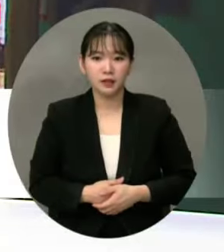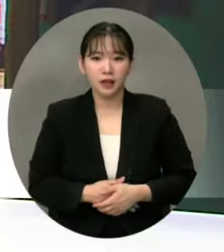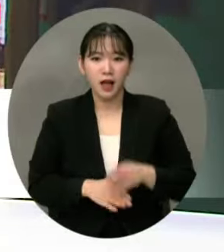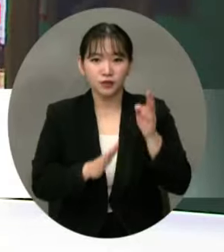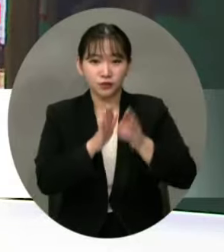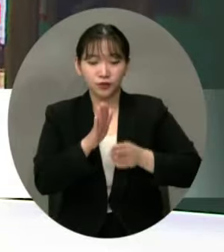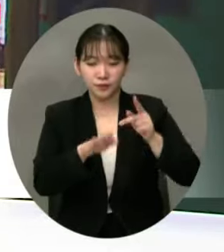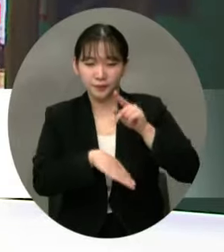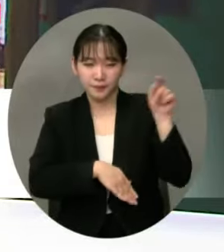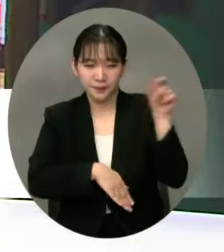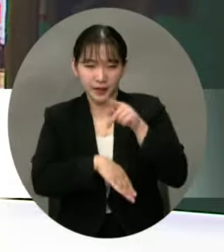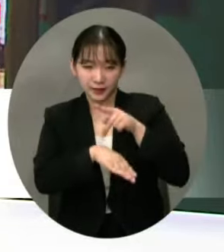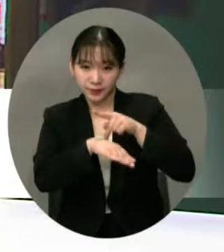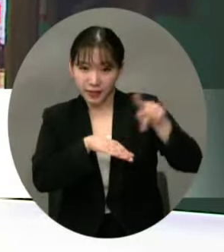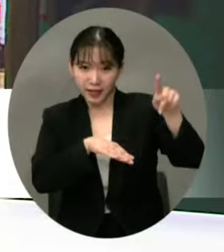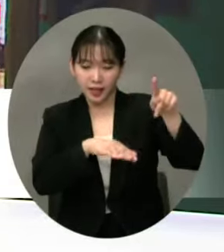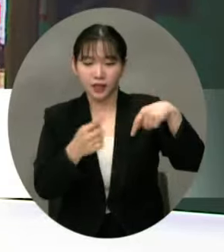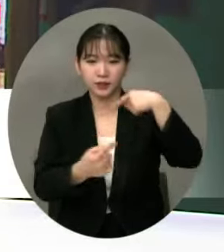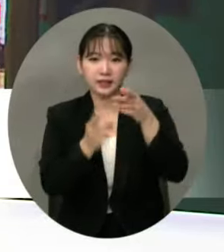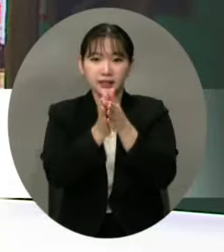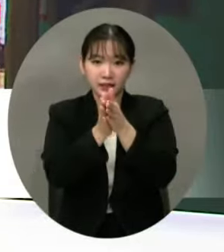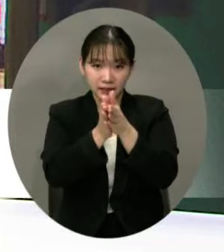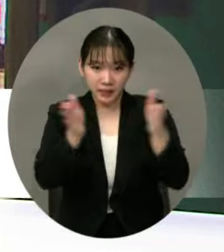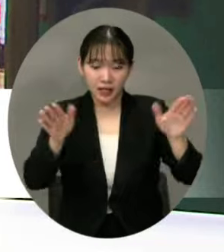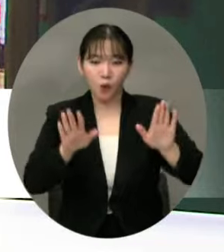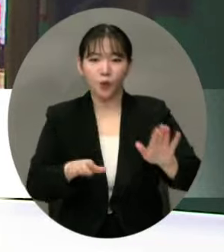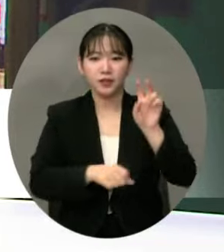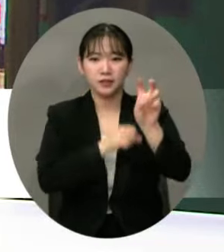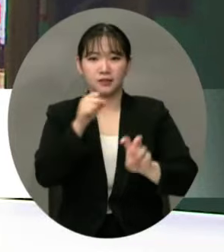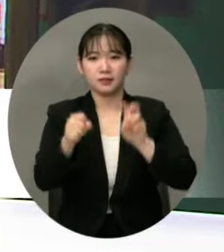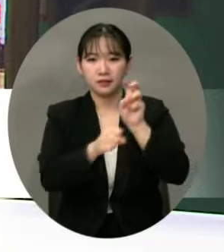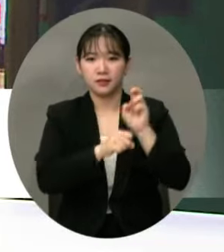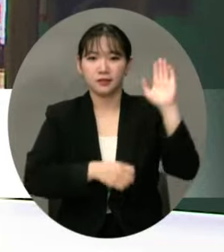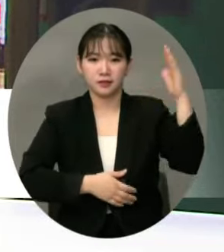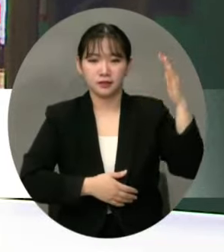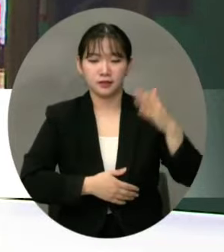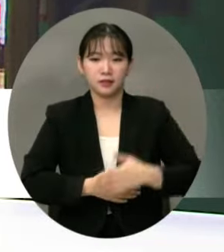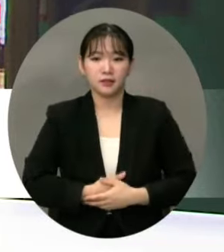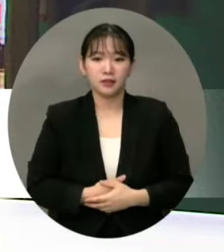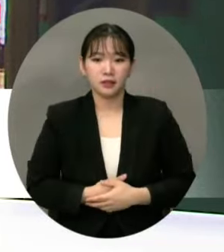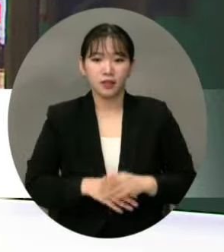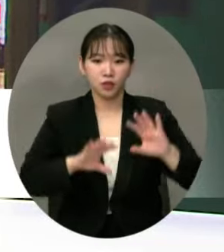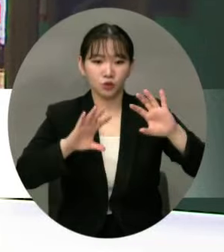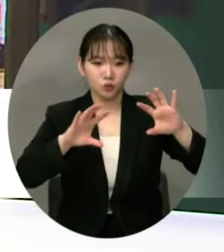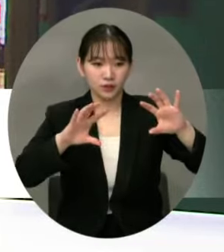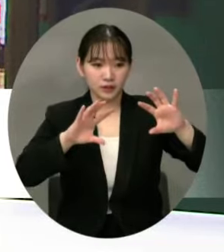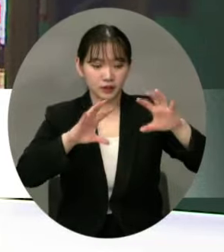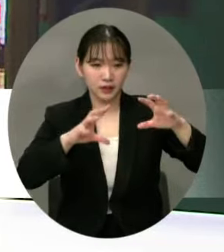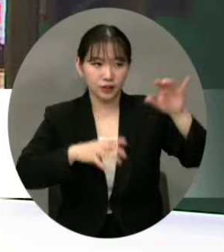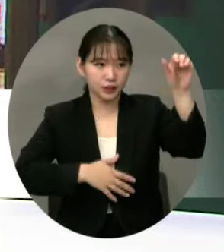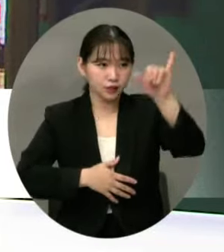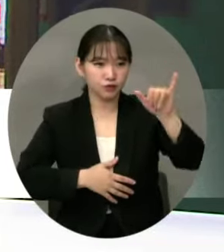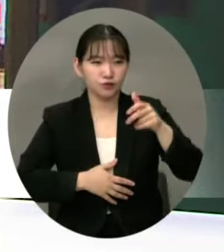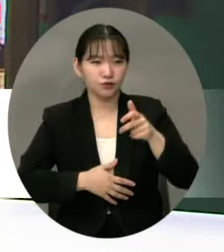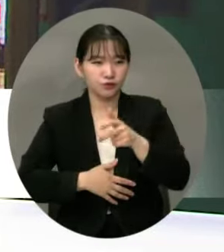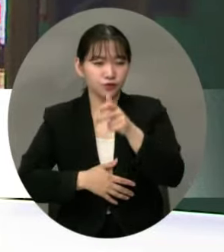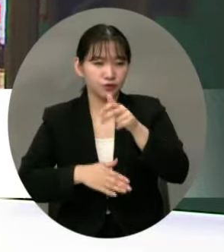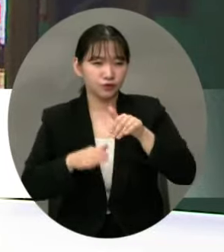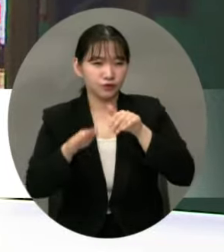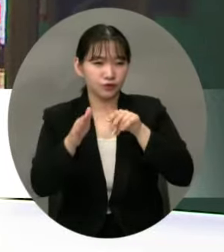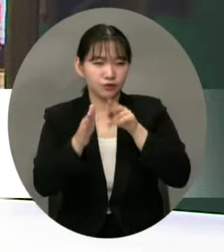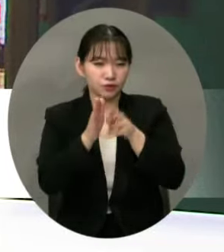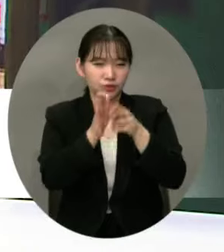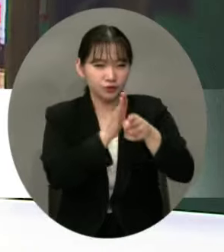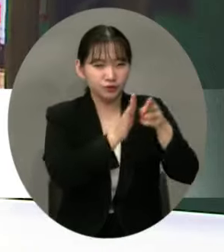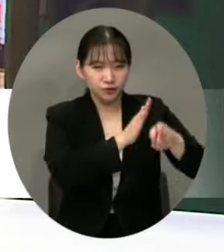달리는 고속열차 KTX가 운행을 시작한 지 오늘로 20년이 됐습니다. 국토 곳곳을 빠르게 누비면서 사람들의